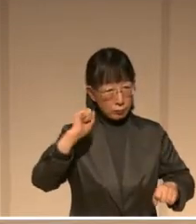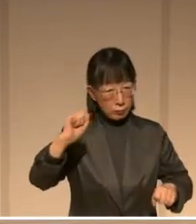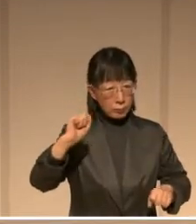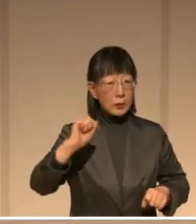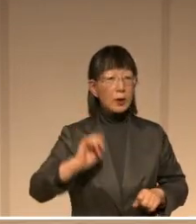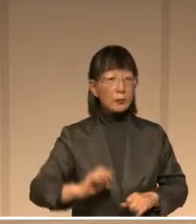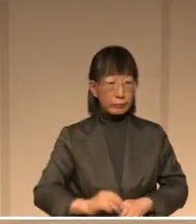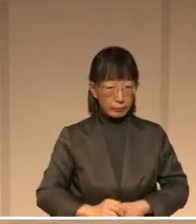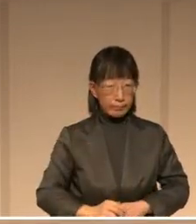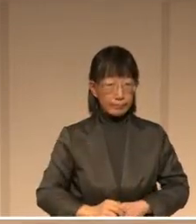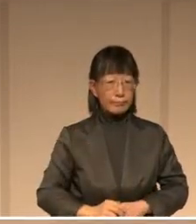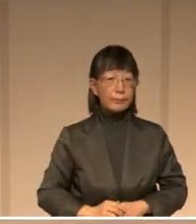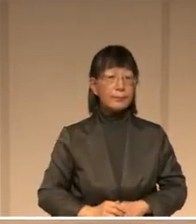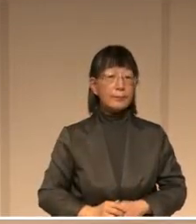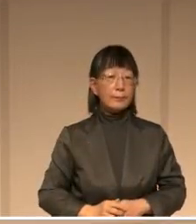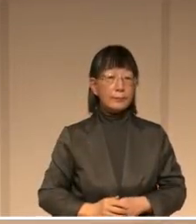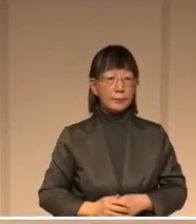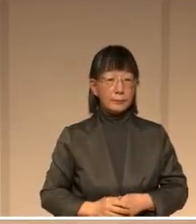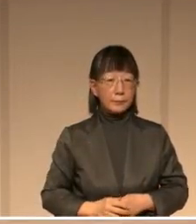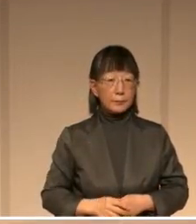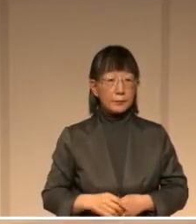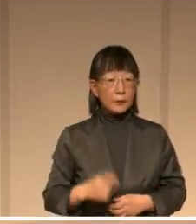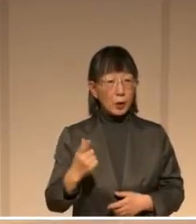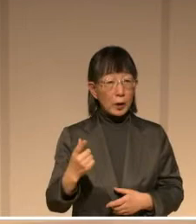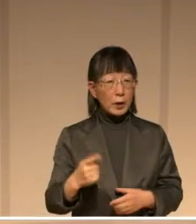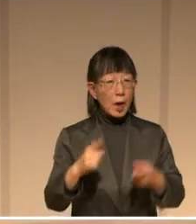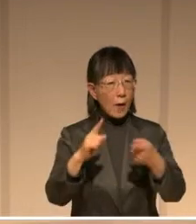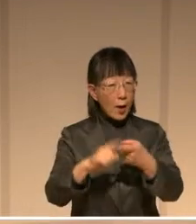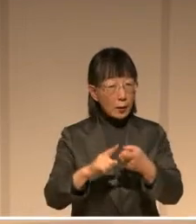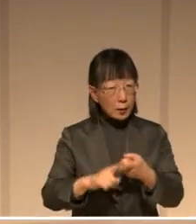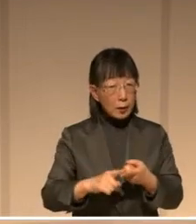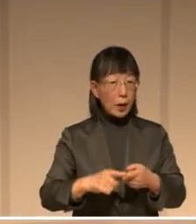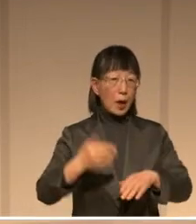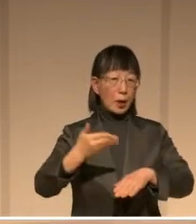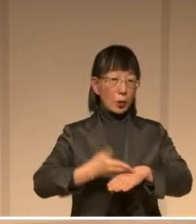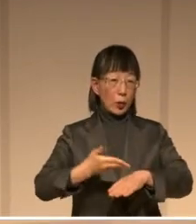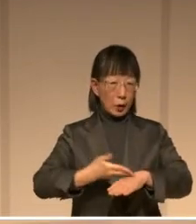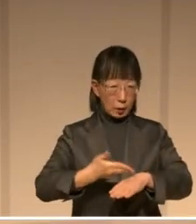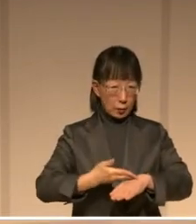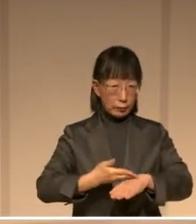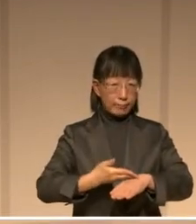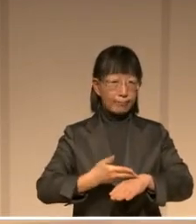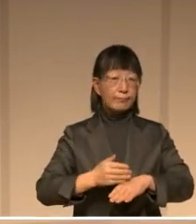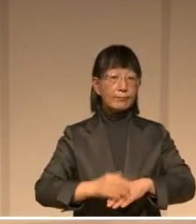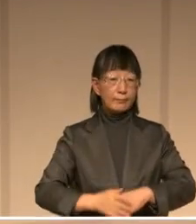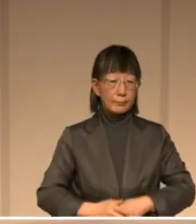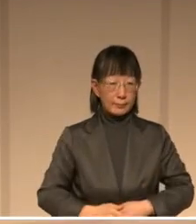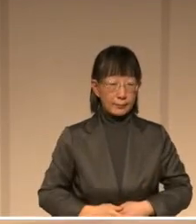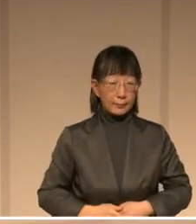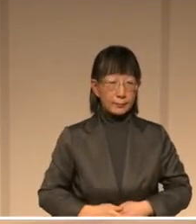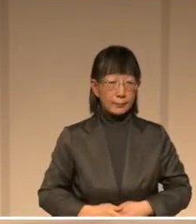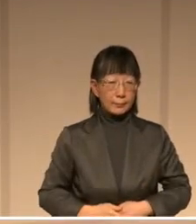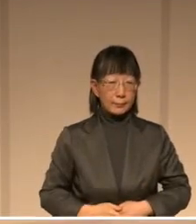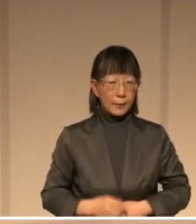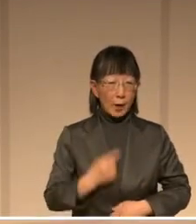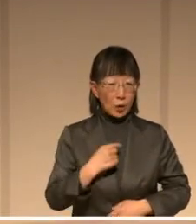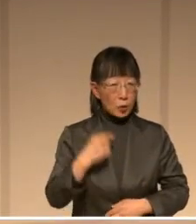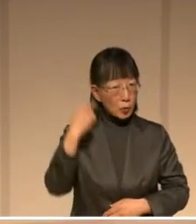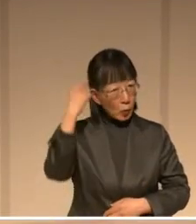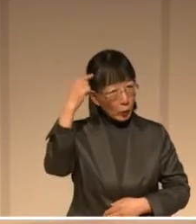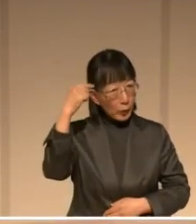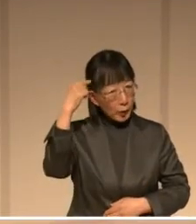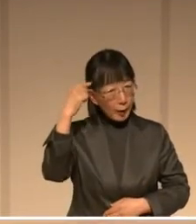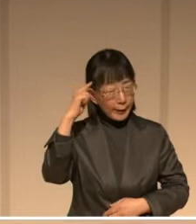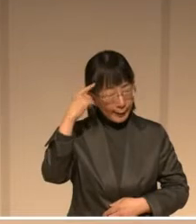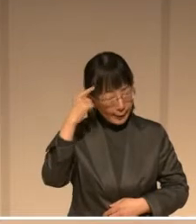あの入っているようにトレーニングをしています普通緊張するとやっぱり自分のことでいっぱいいっぱいとか今もそうなんですけど頭の中でしゃべることでいっぱいいっぱいなん